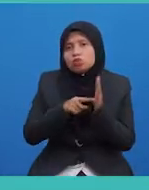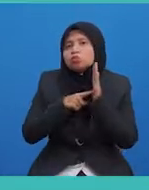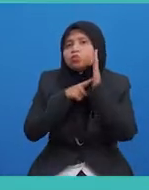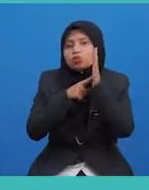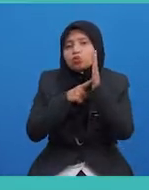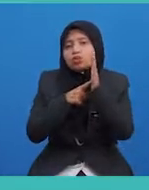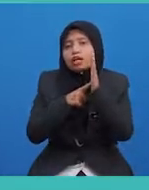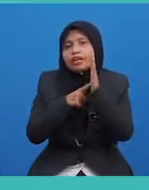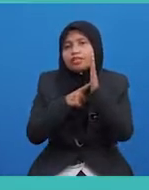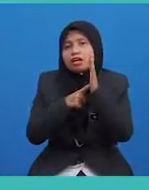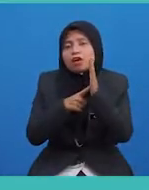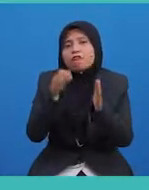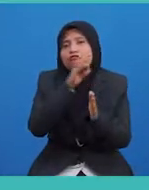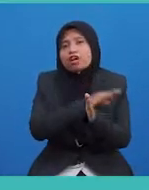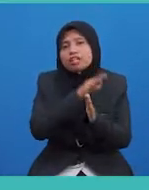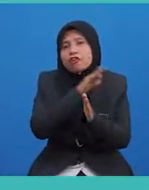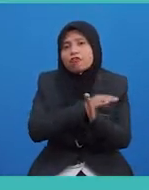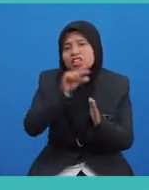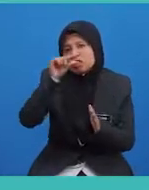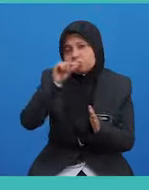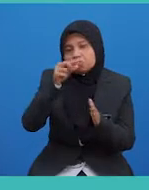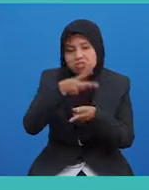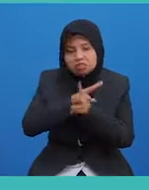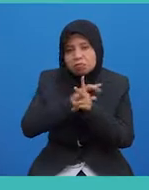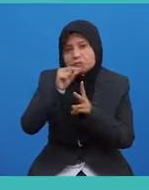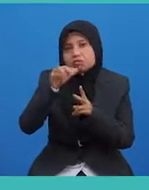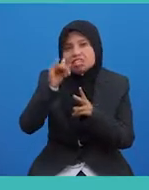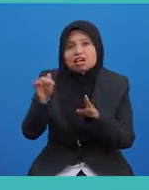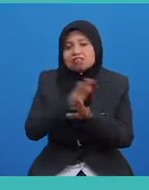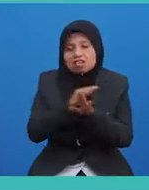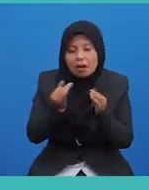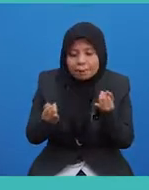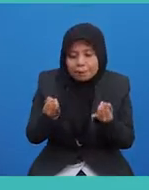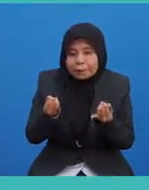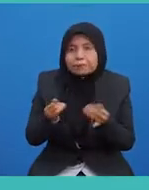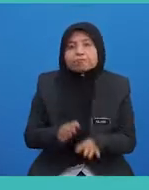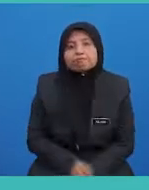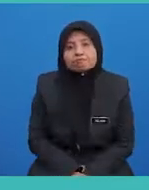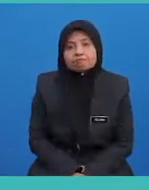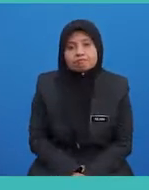pola kaedah faedah minimum pinjaman yang tidak konsisten.